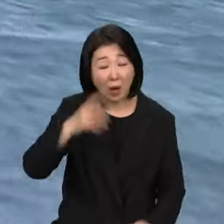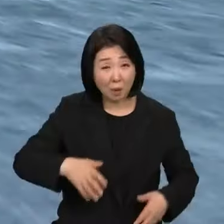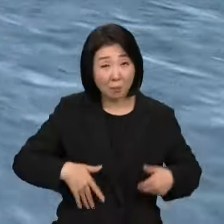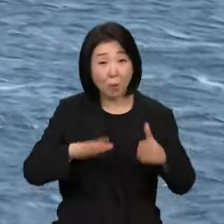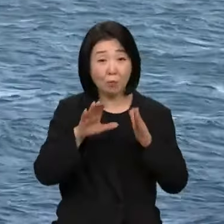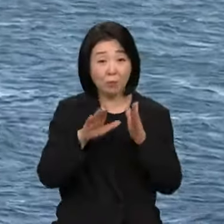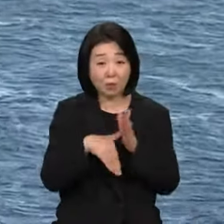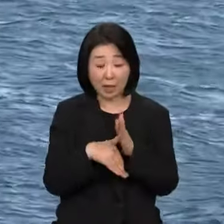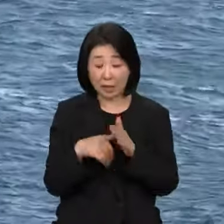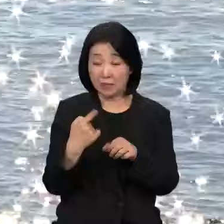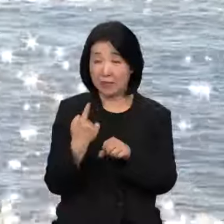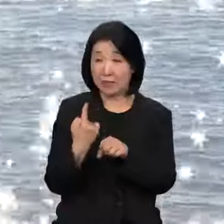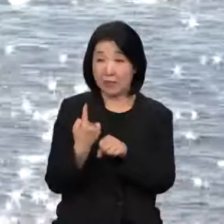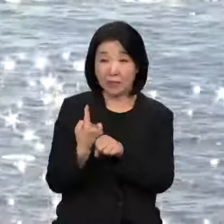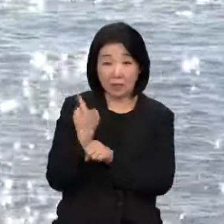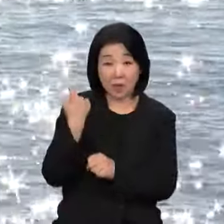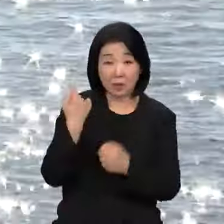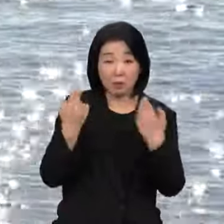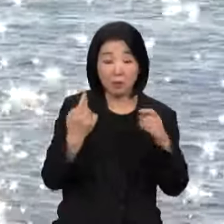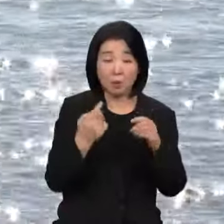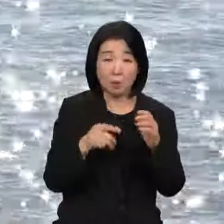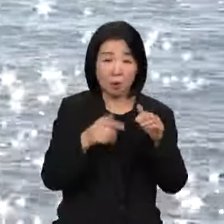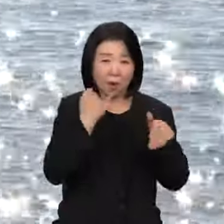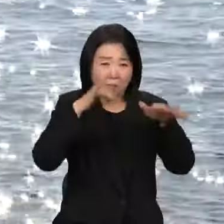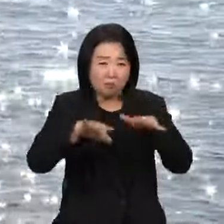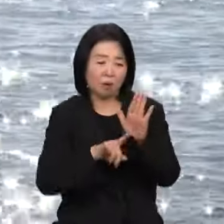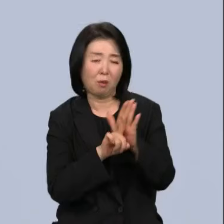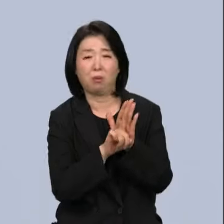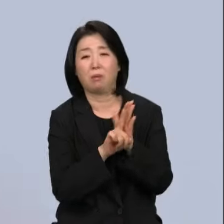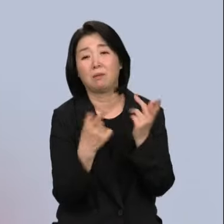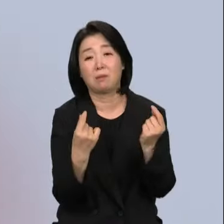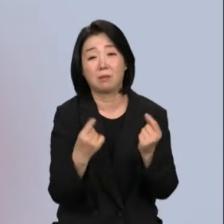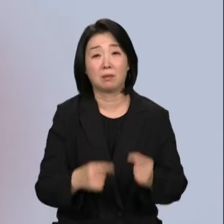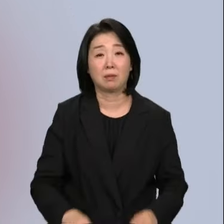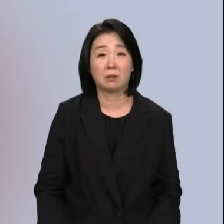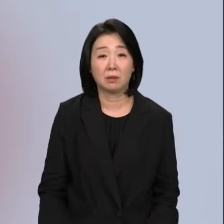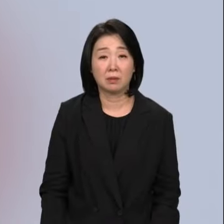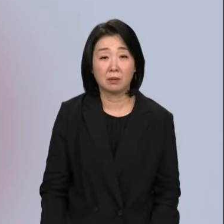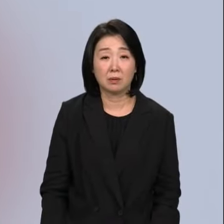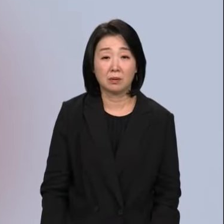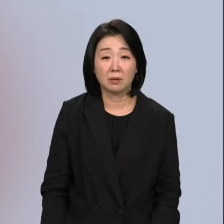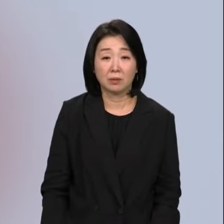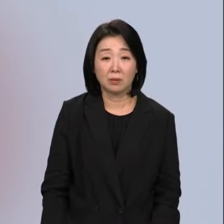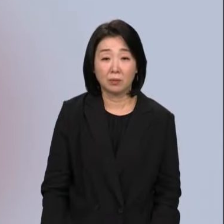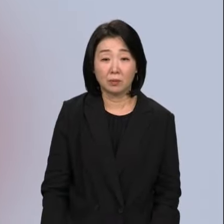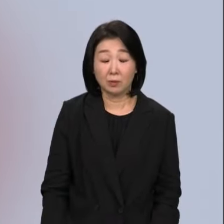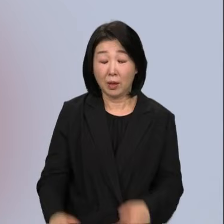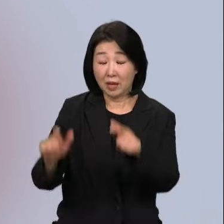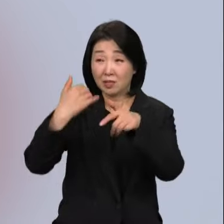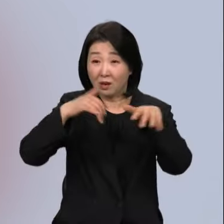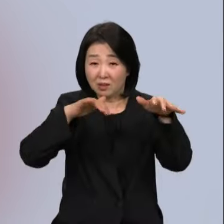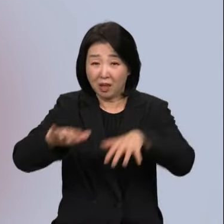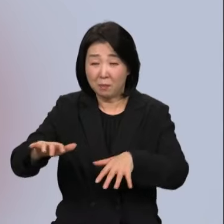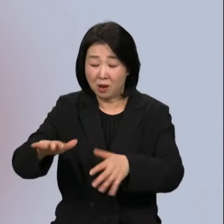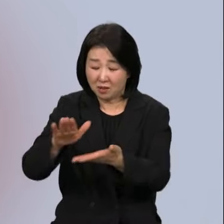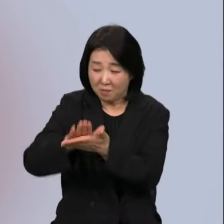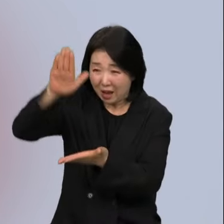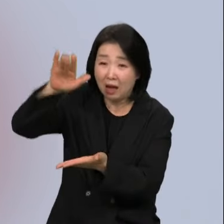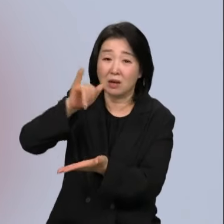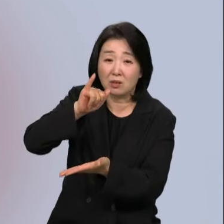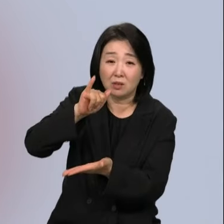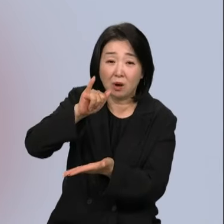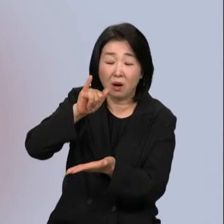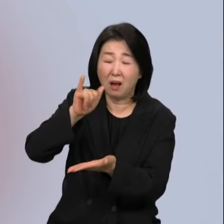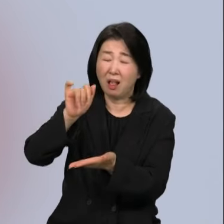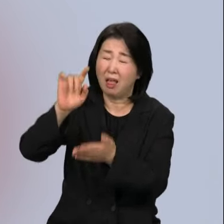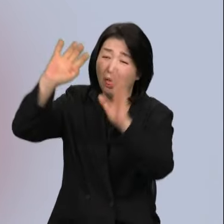동안 평년보다 높게 유지된 해수면 온도 탓입니다. 열대 서태평양 해수면 온도로 이 지역의 고기압이